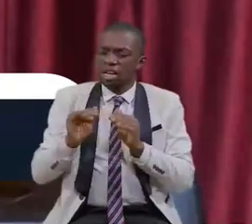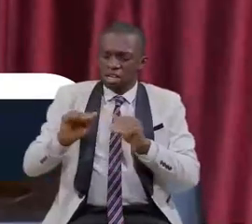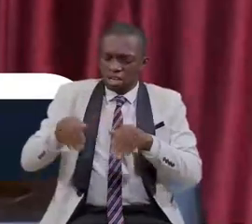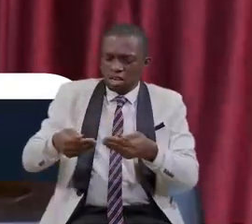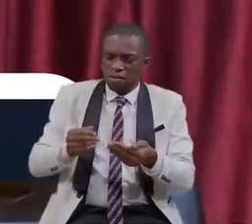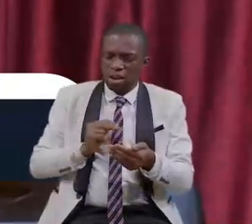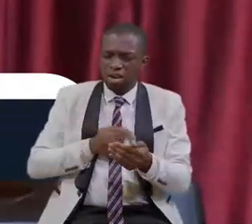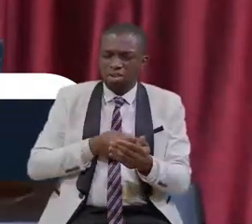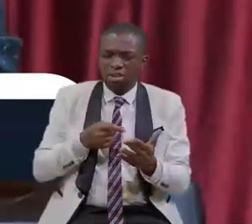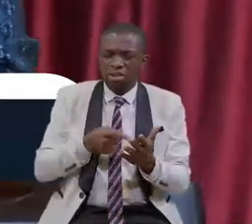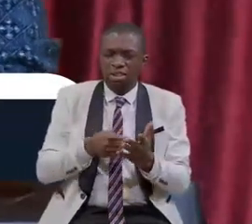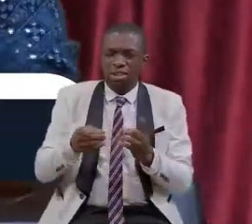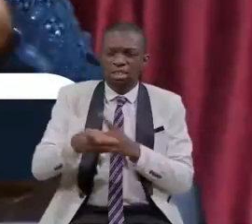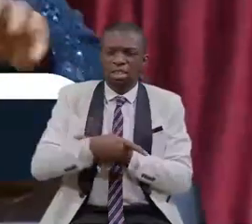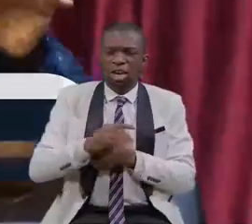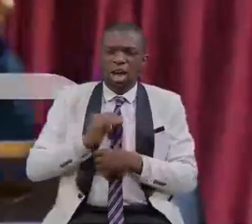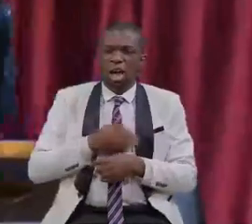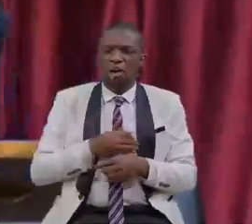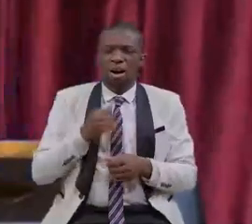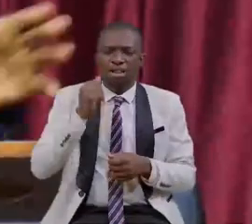donne-nous aujourd'hui notre pain quotidien.